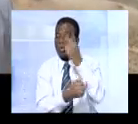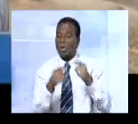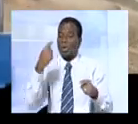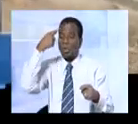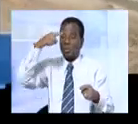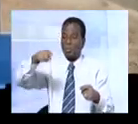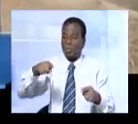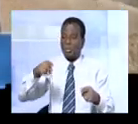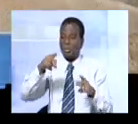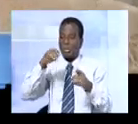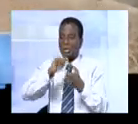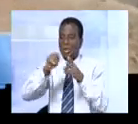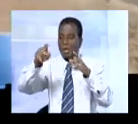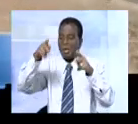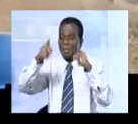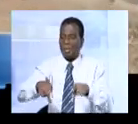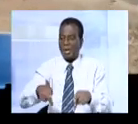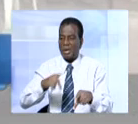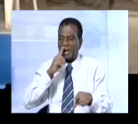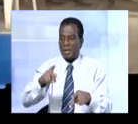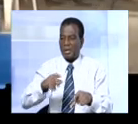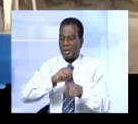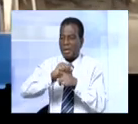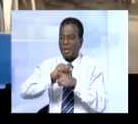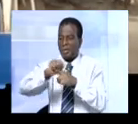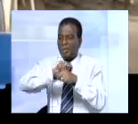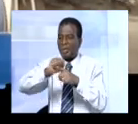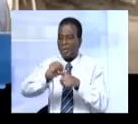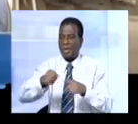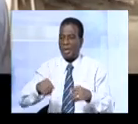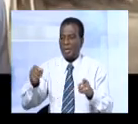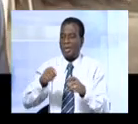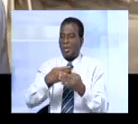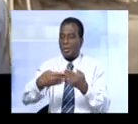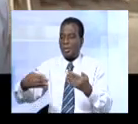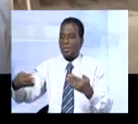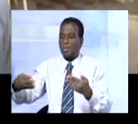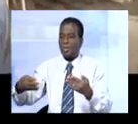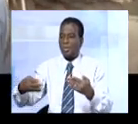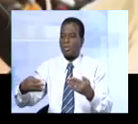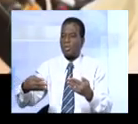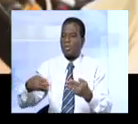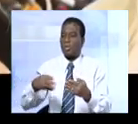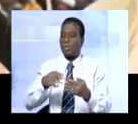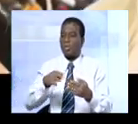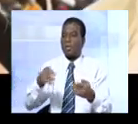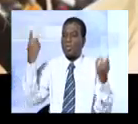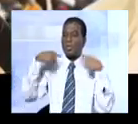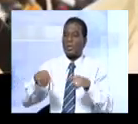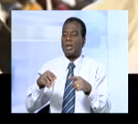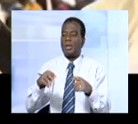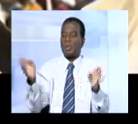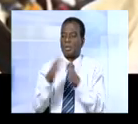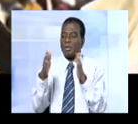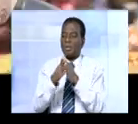pour ces personnes d'être formées, d'être dotées en matériel, si possible moderne. Au cours d'une rencontre,